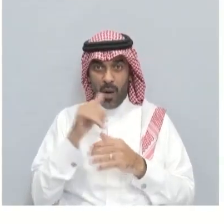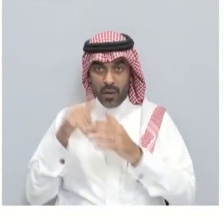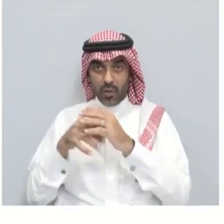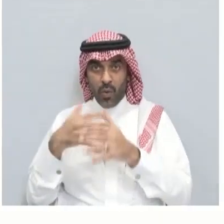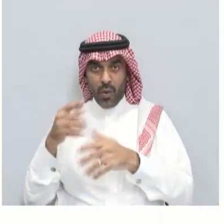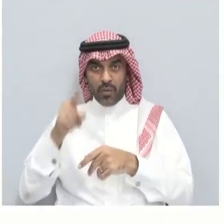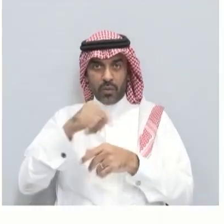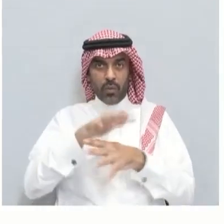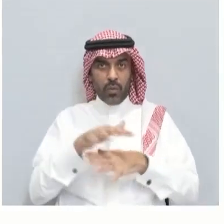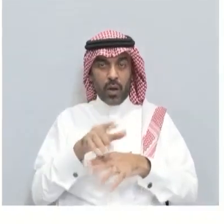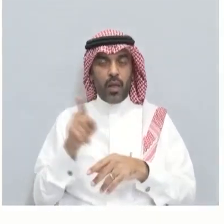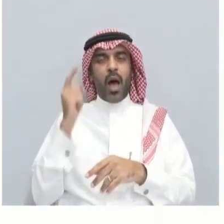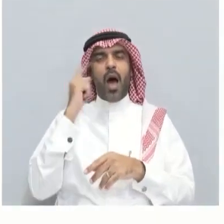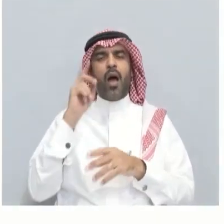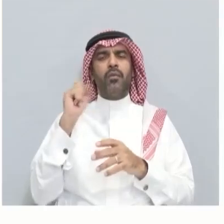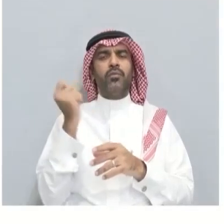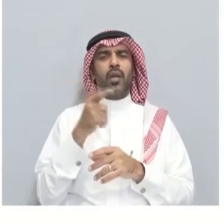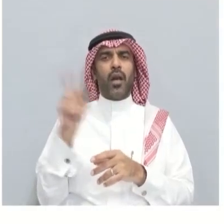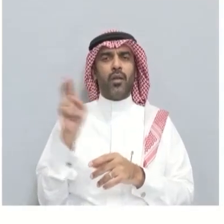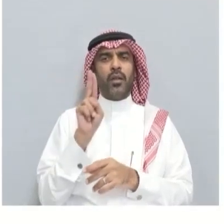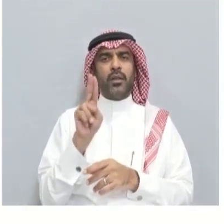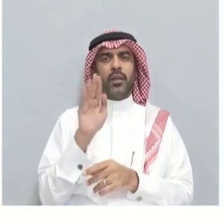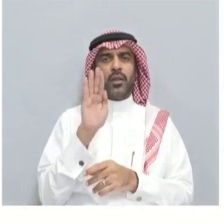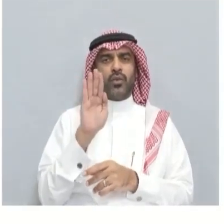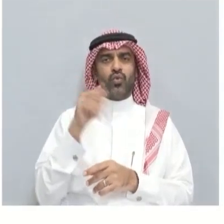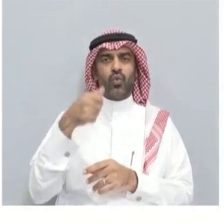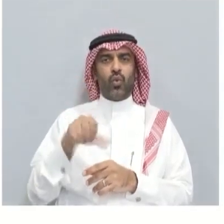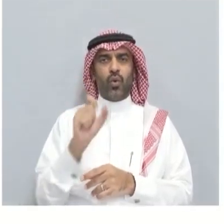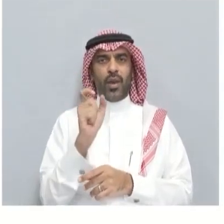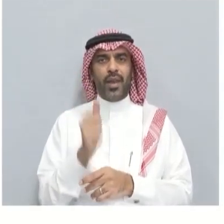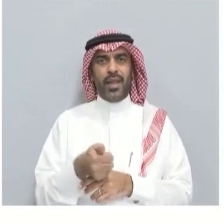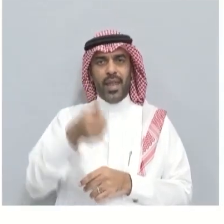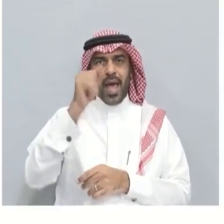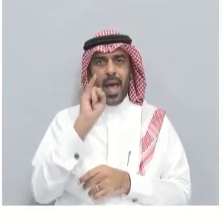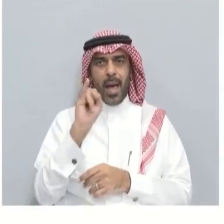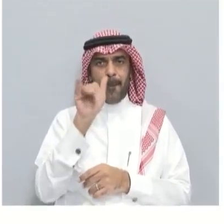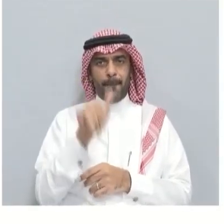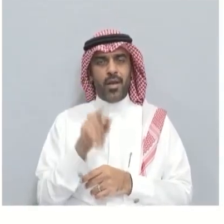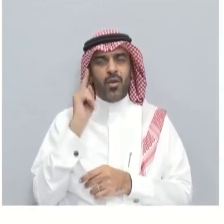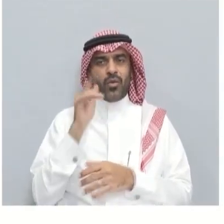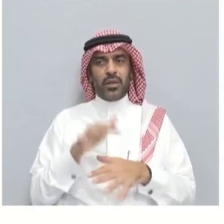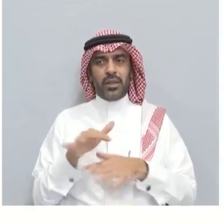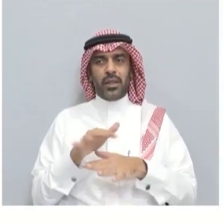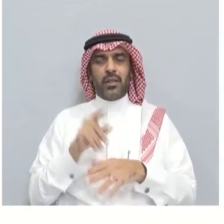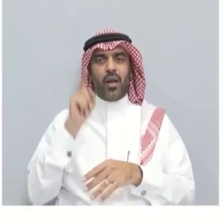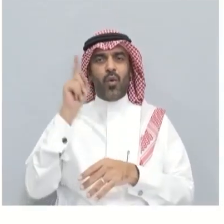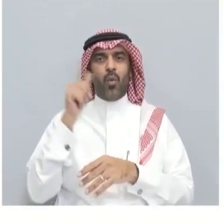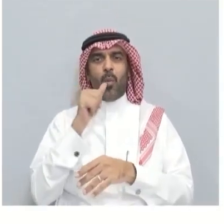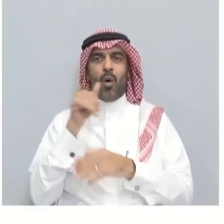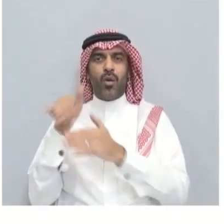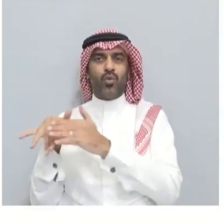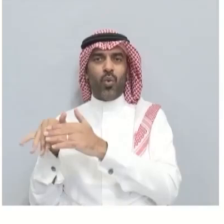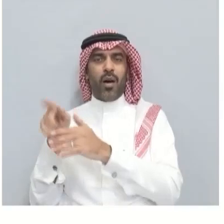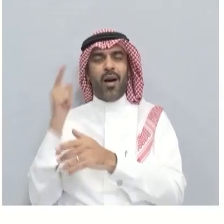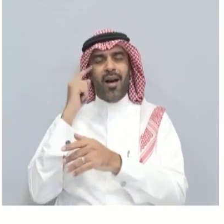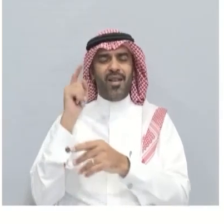اذا هي بدون بدون ما اقرا الباقي خلاص اعرف احيانا في السؤال يعطينا كلمه هي هي الداله او